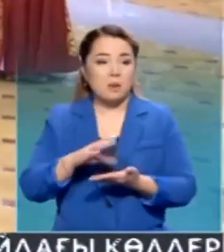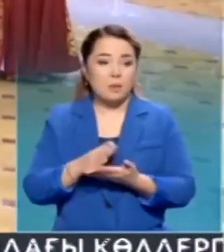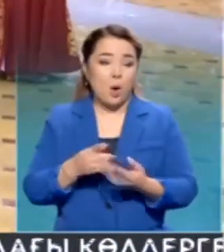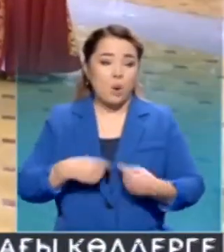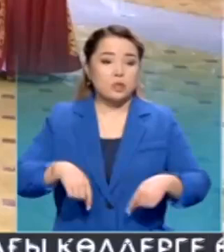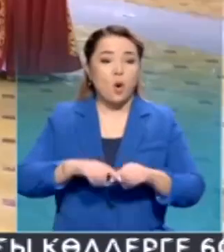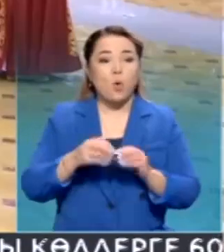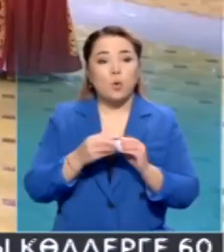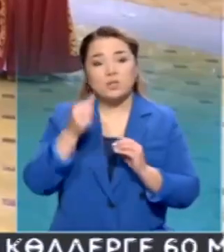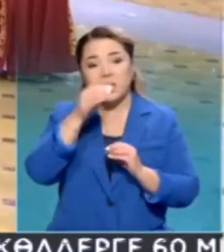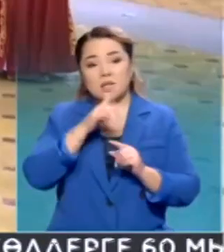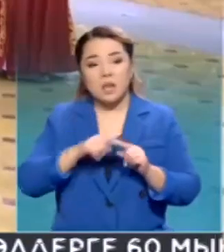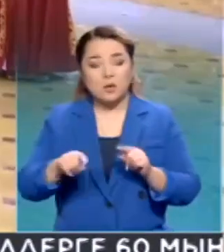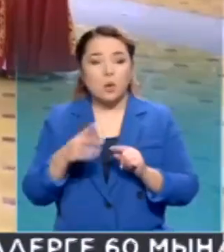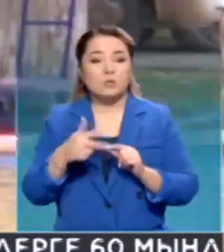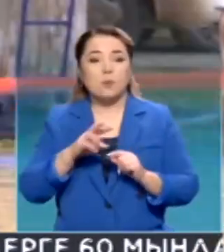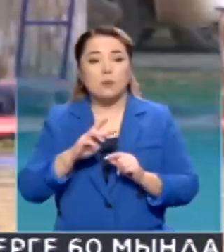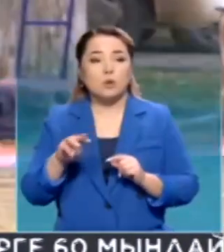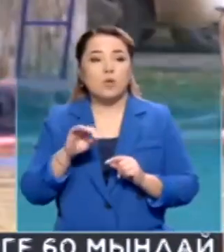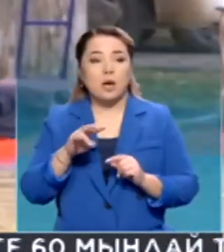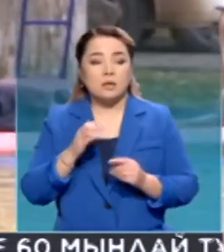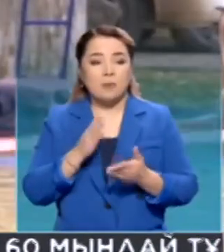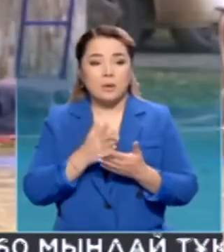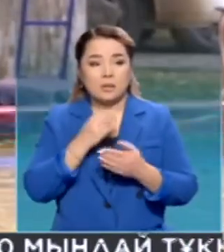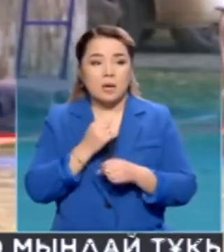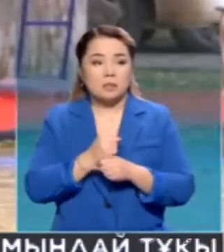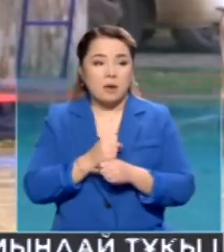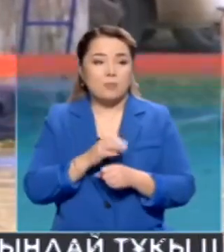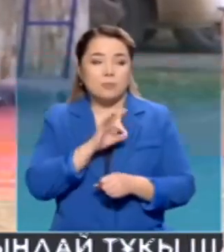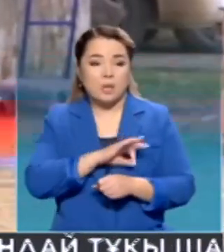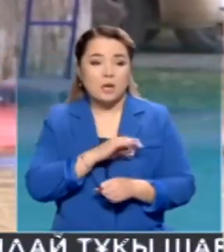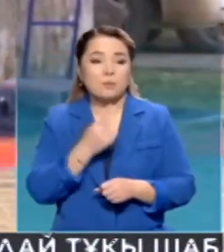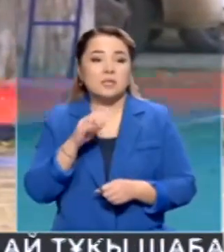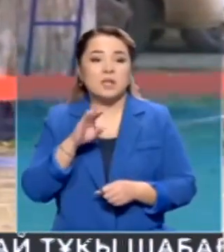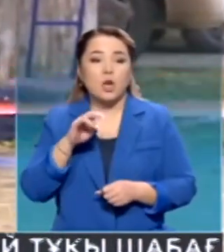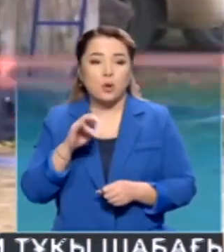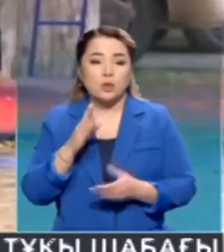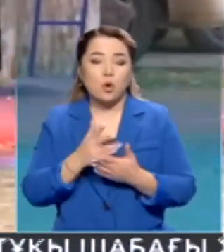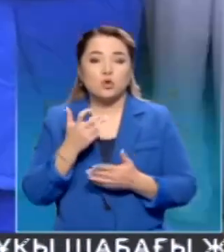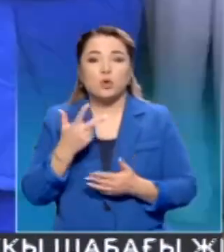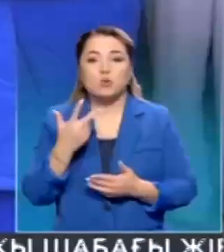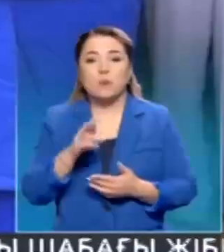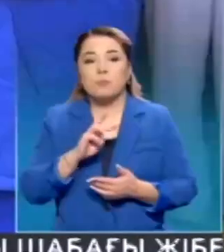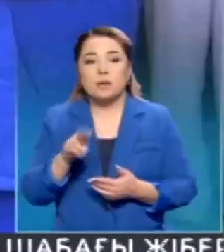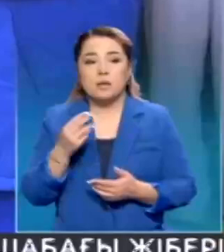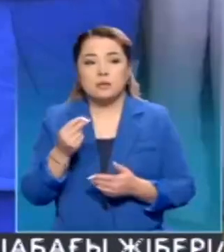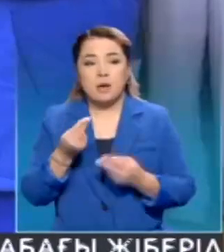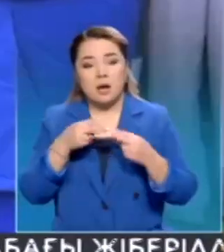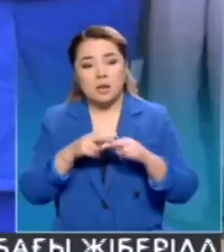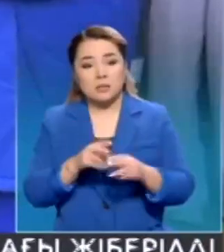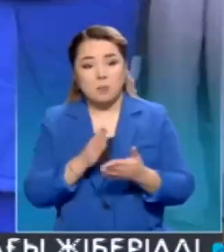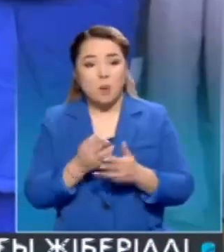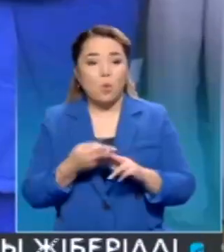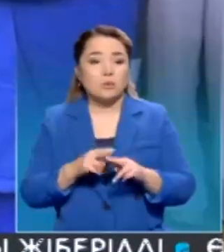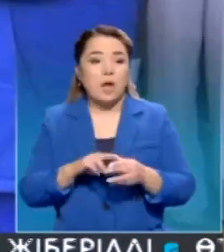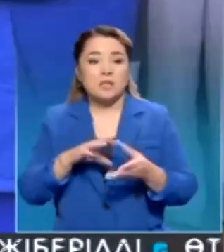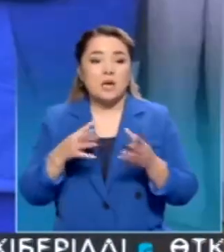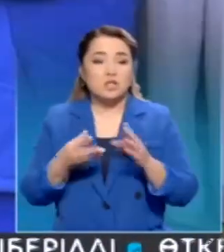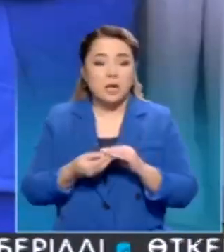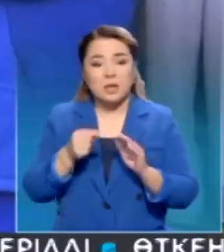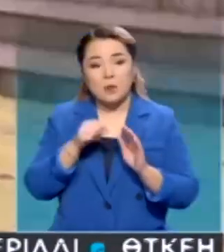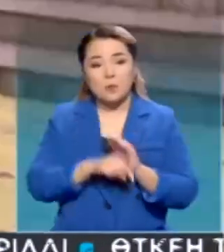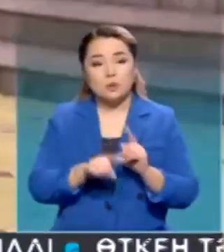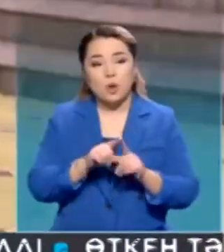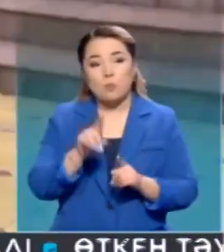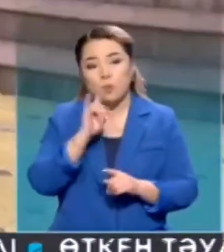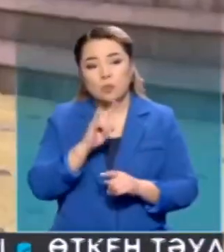Айналасы 10 жылда 30 миллион тоннадан астам өнім игеріп, қазынаға 1 триллион 303 миллиард теңгедей қаржы аударды. Бұл нәтиженің астарында